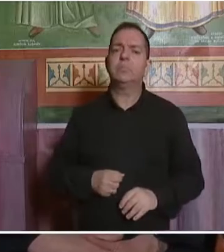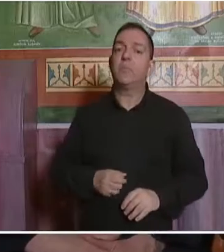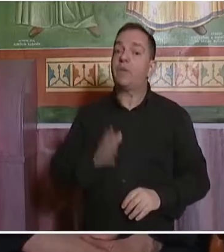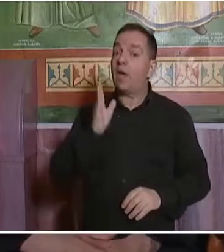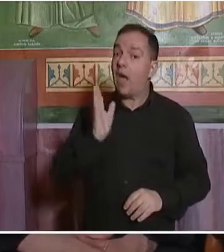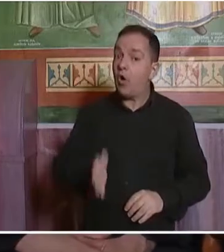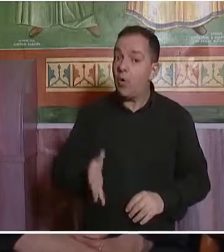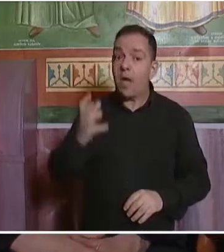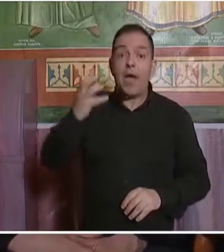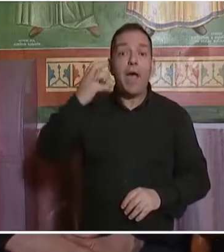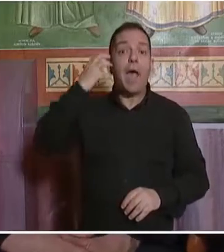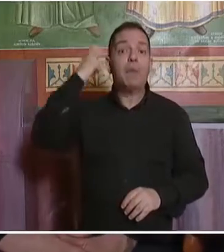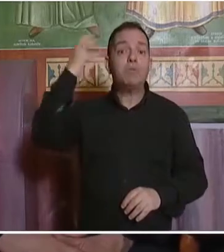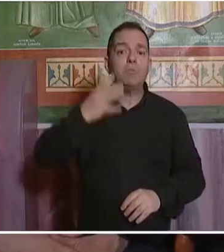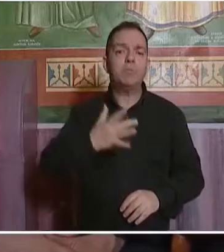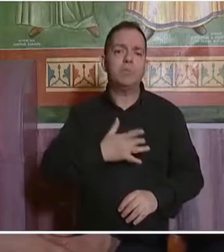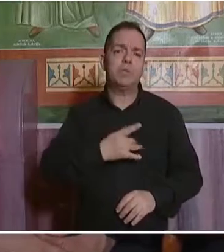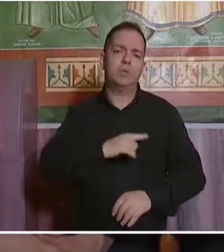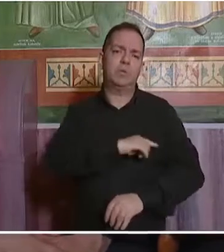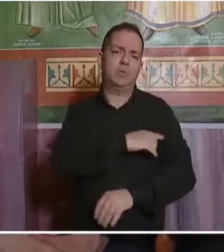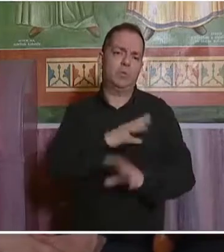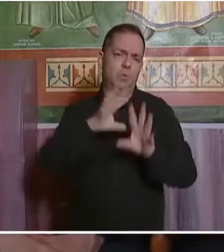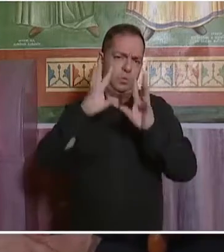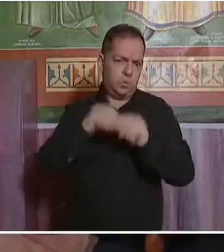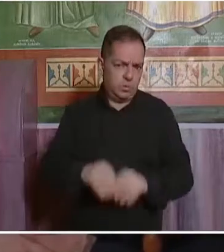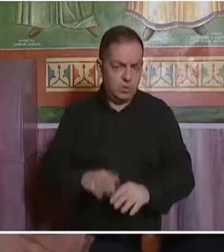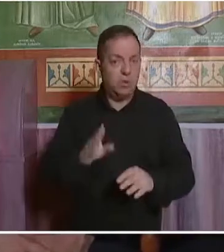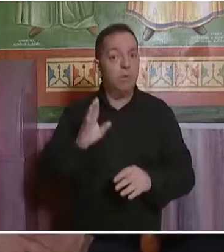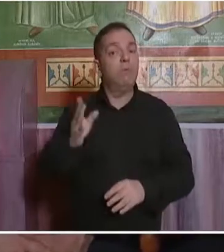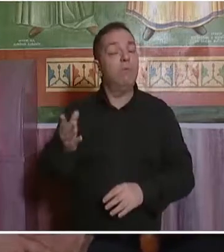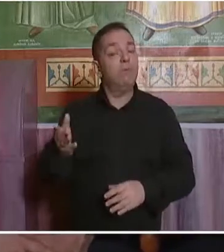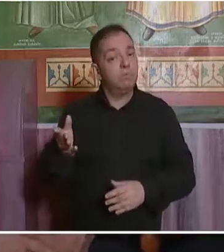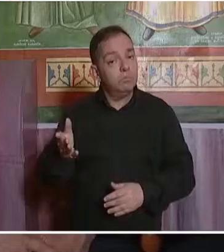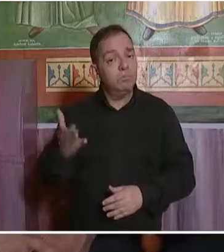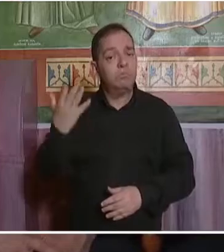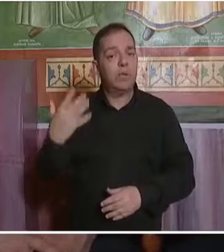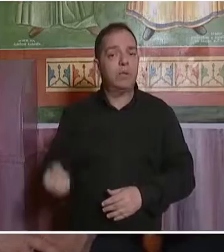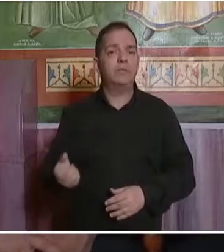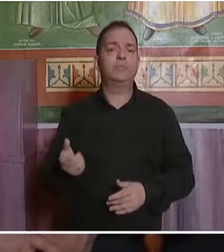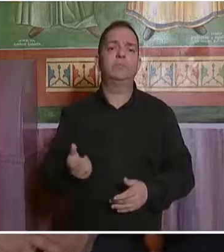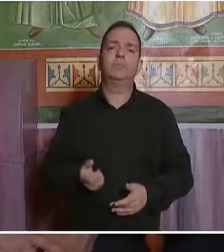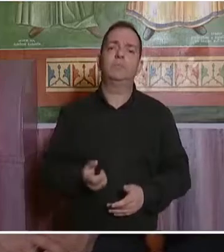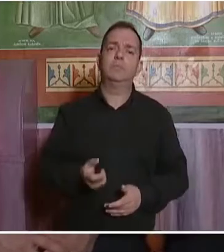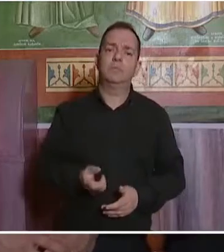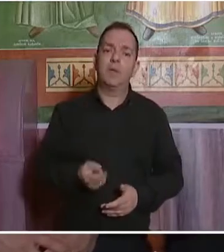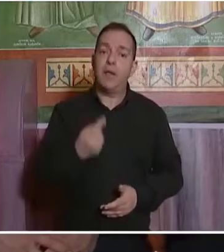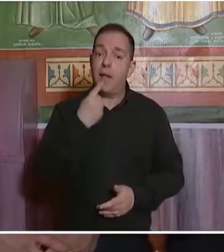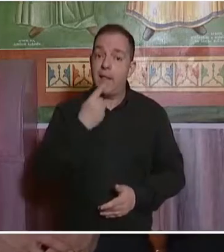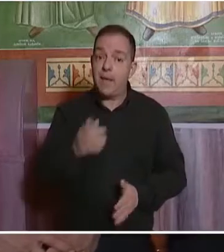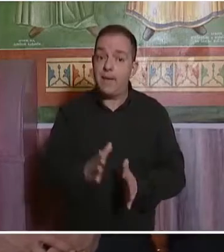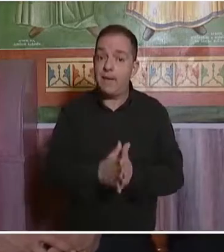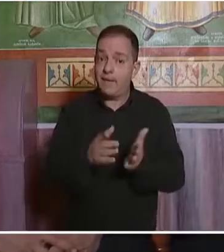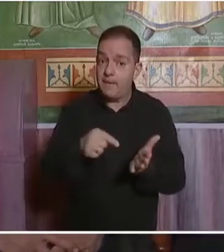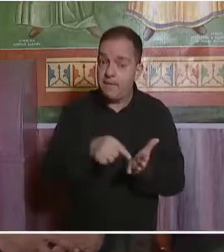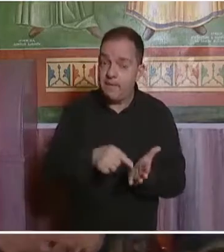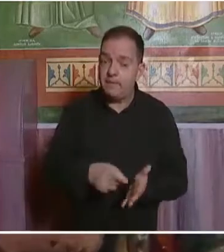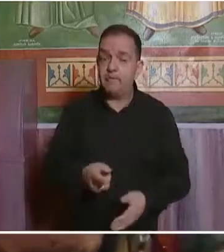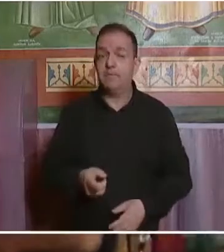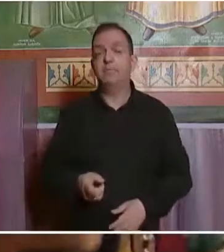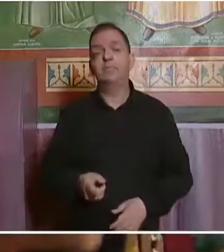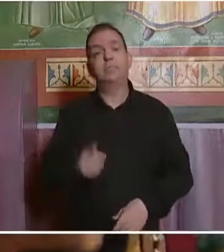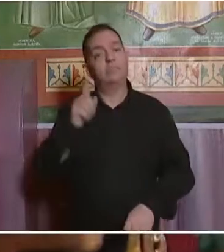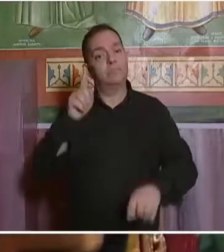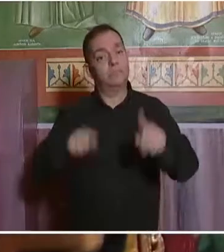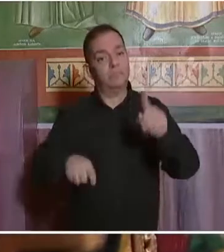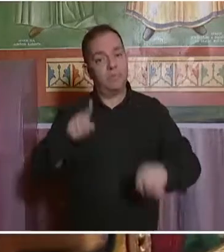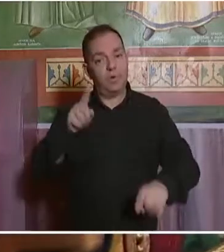της ψυχιατρικής έρχεται να μας επισημάνει ότι συχνά από